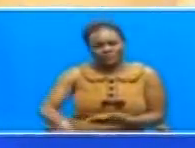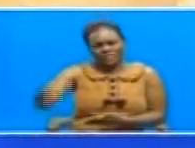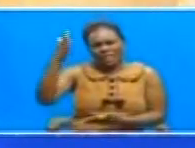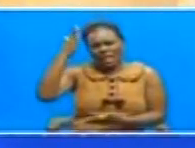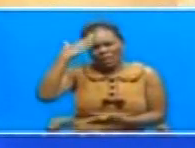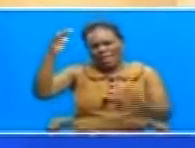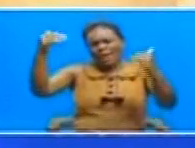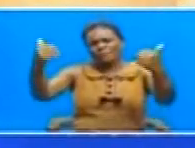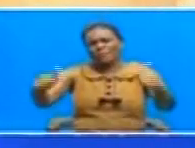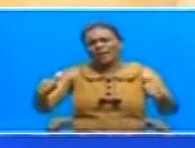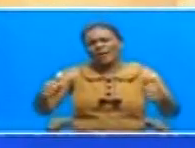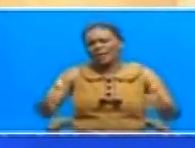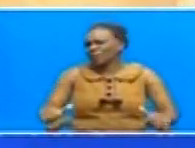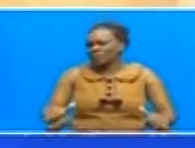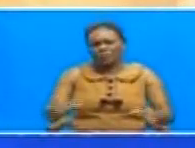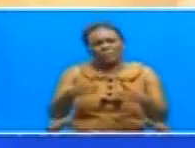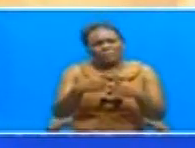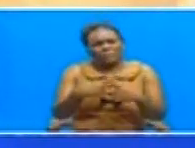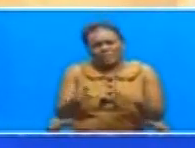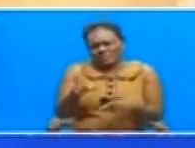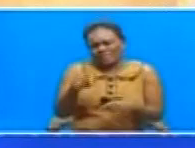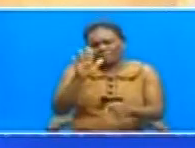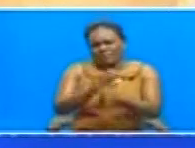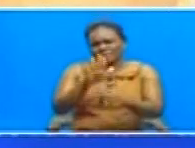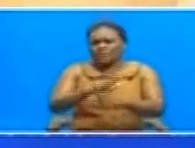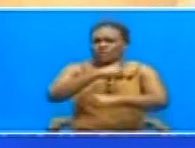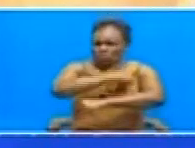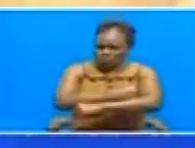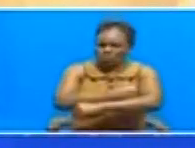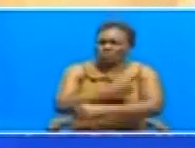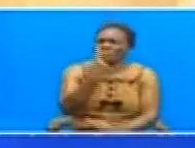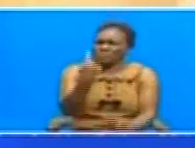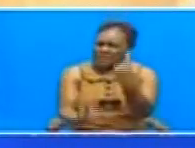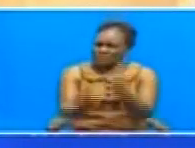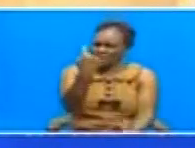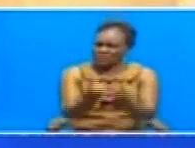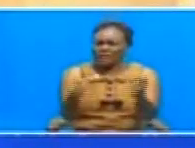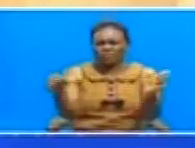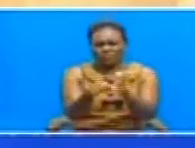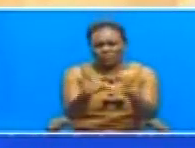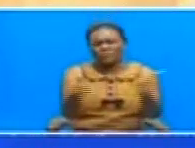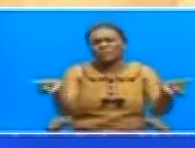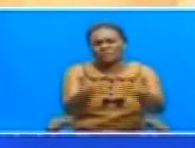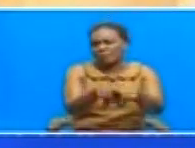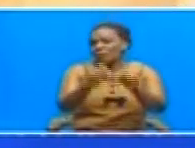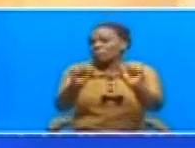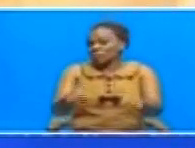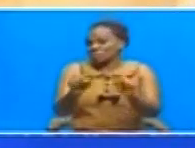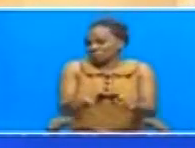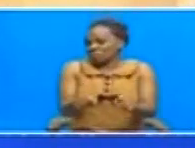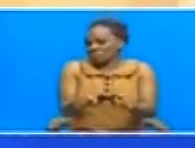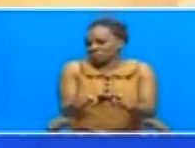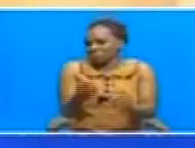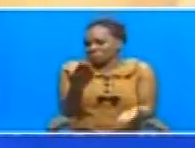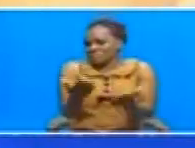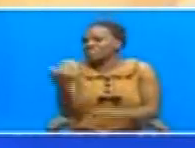Hatujafahamu hasa ni nini, lakini kwa sababu tunaona ni shule nyingi zimeanza kupata shida hii, tunaona huende ikawa inahusiana